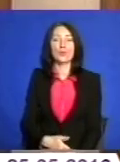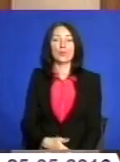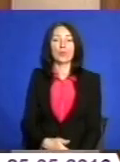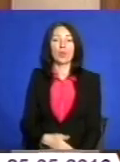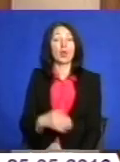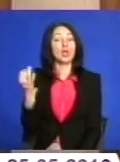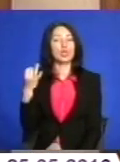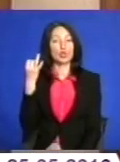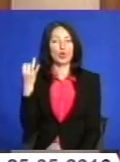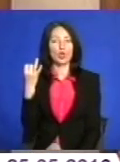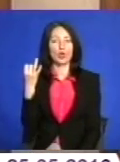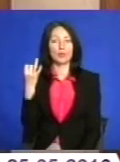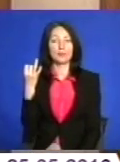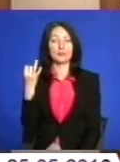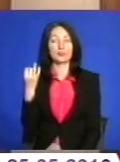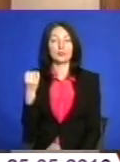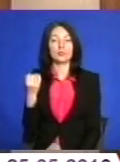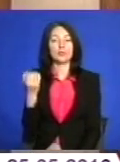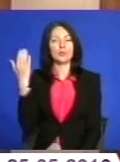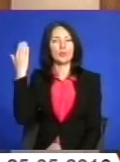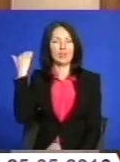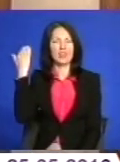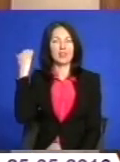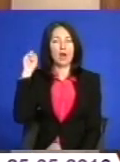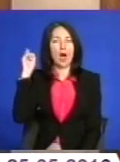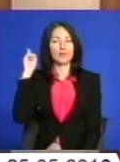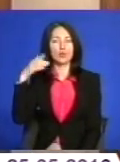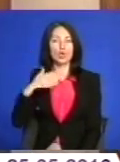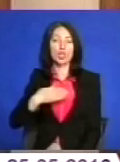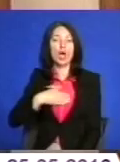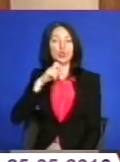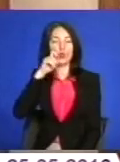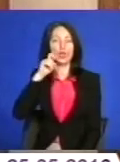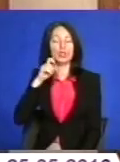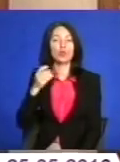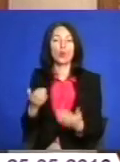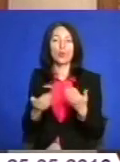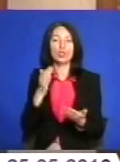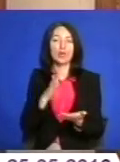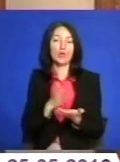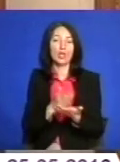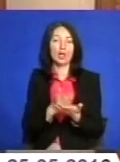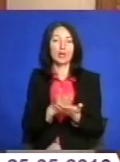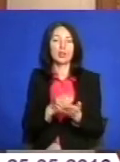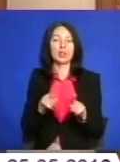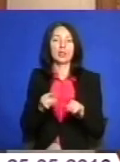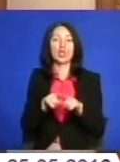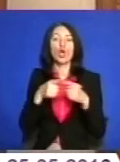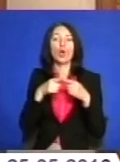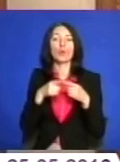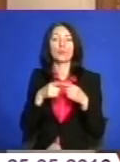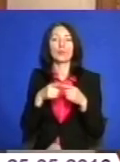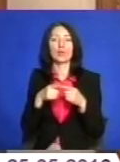нашу історію давню, нашу українську. Можливо, є і такі куточки